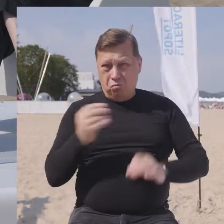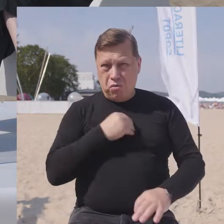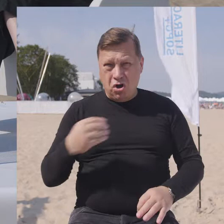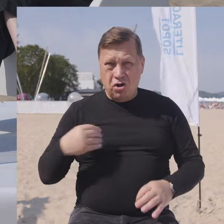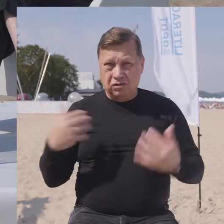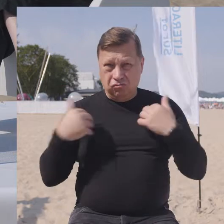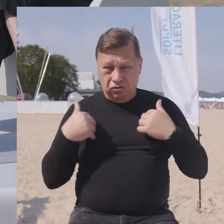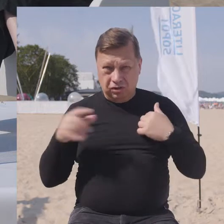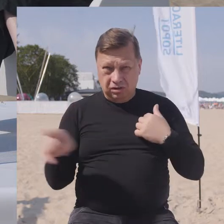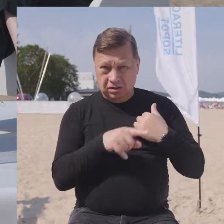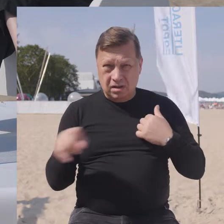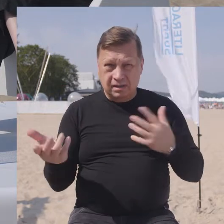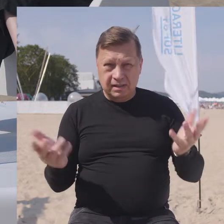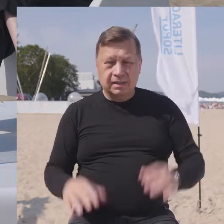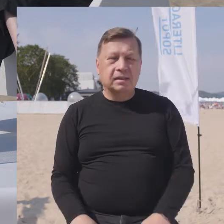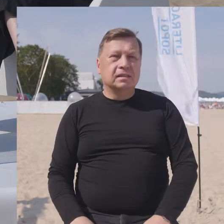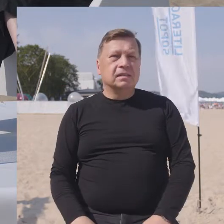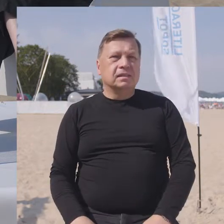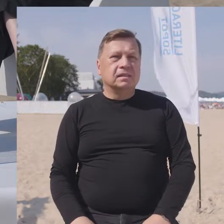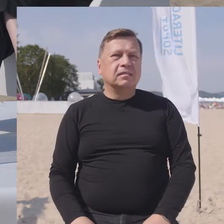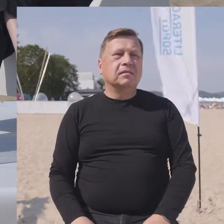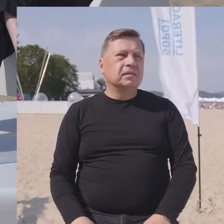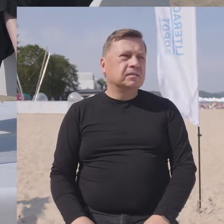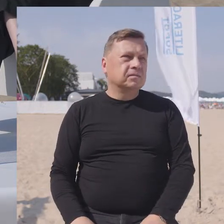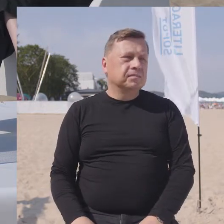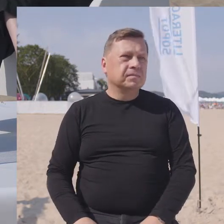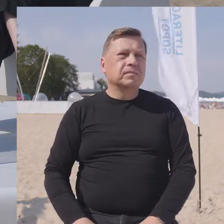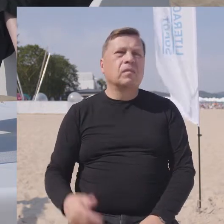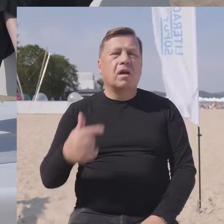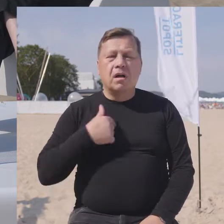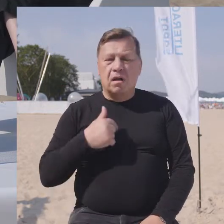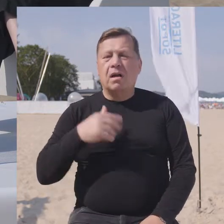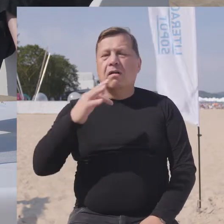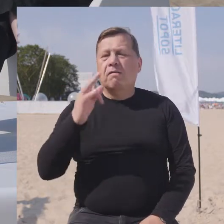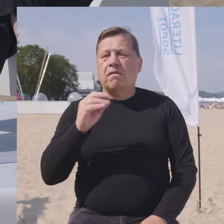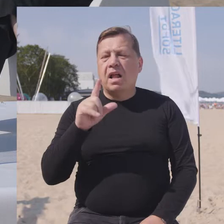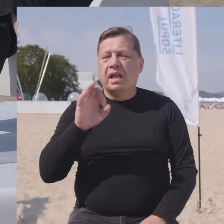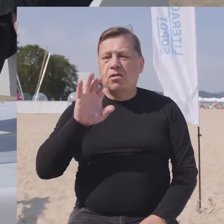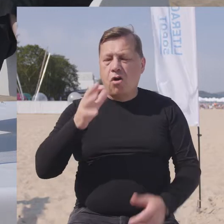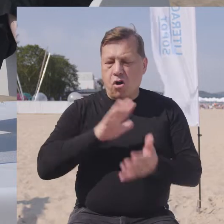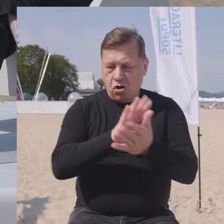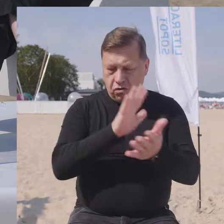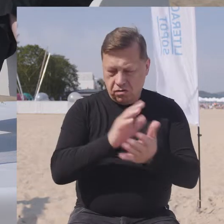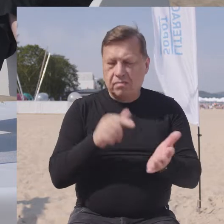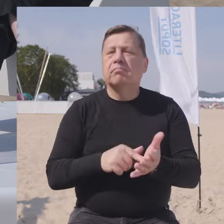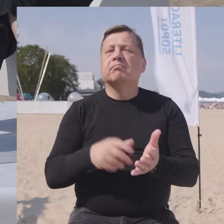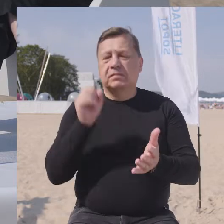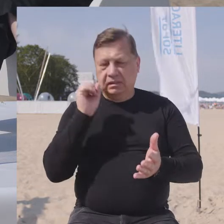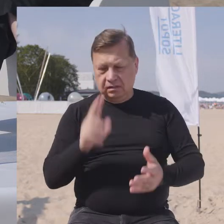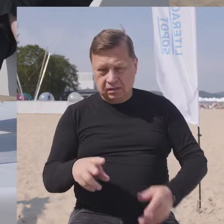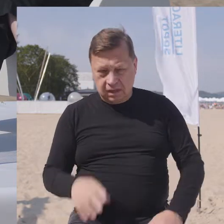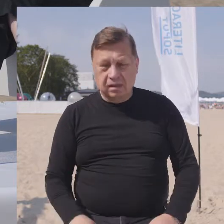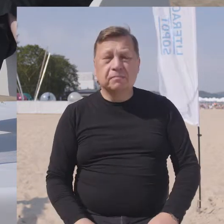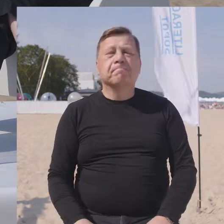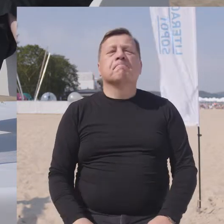rzeczywistości? Ja oczywiście odnoszę się do tej rzeczywistości w swoich felietonach i publicystyce.